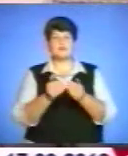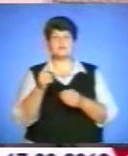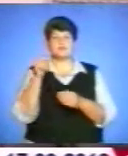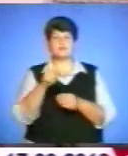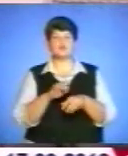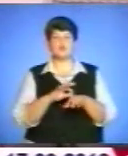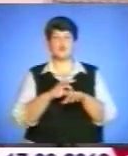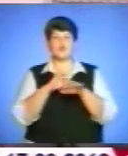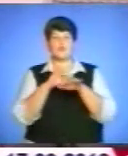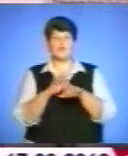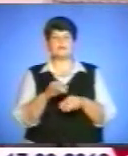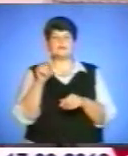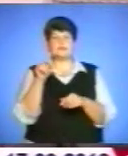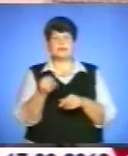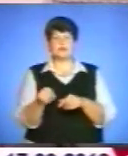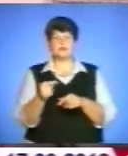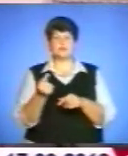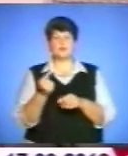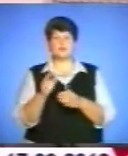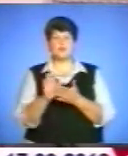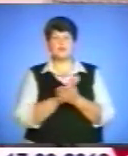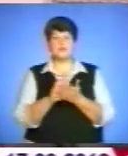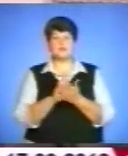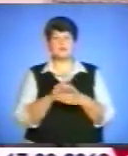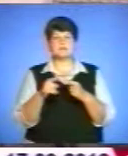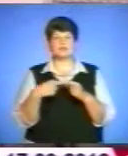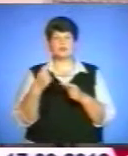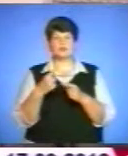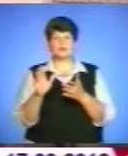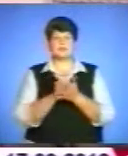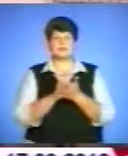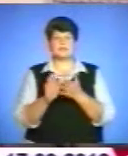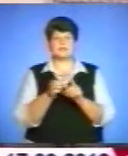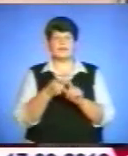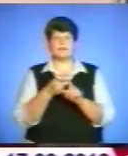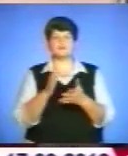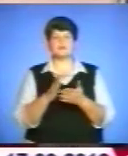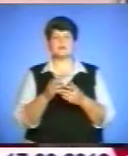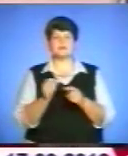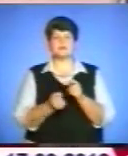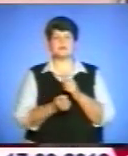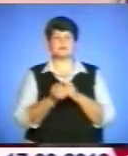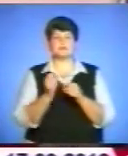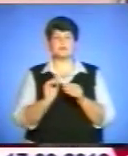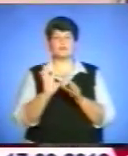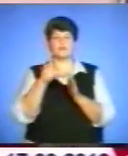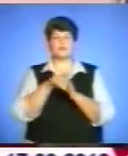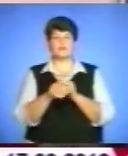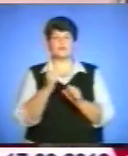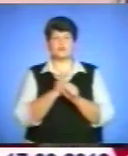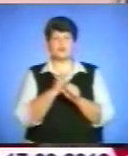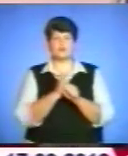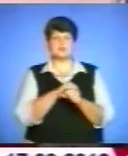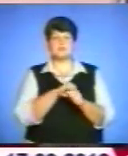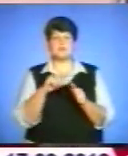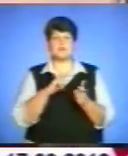проводити їхнє промивання з наступною дезінфекцією, відповідно, запуск в роботу. Саме планування робіт і технологічний